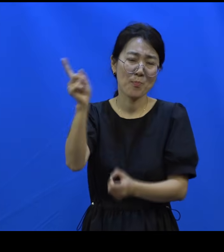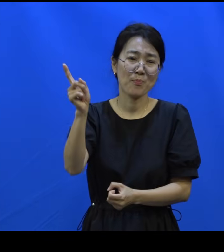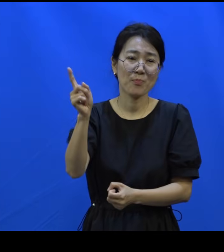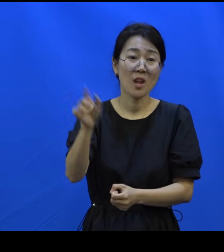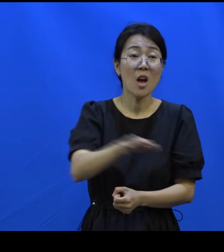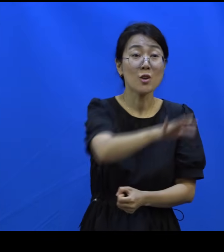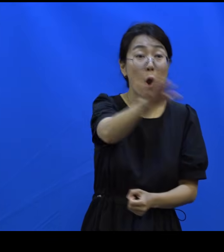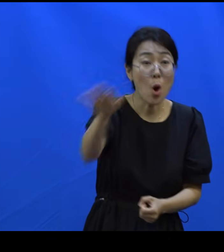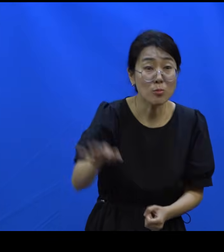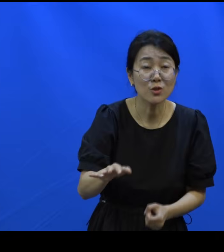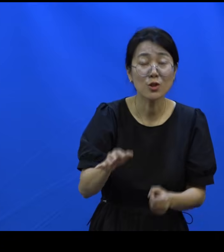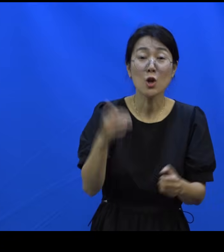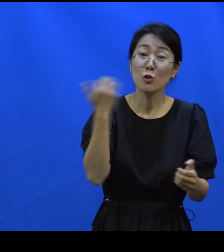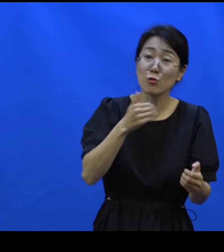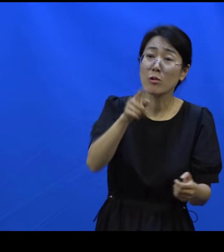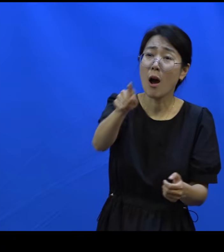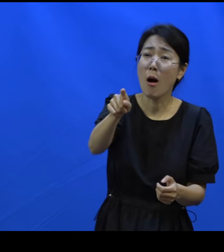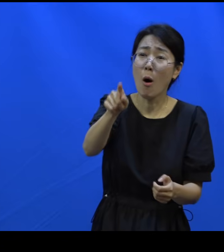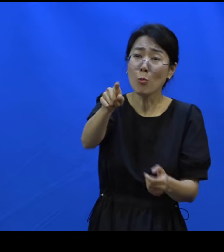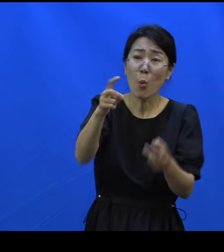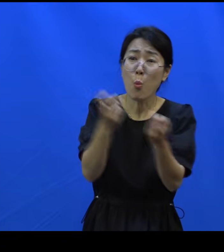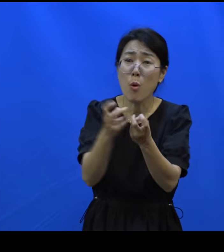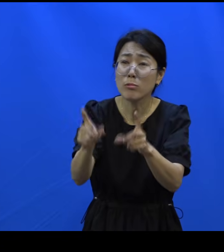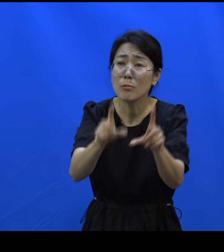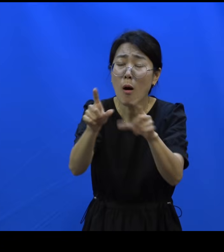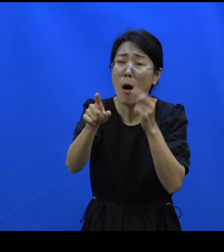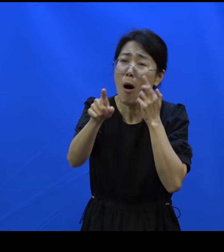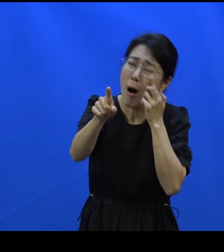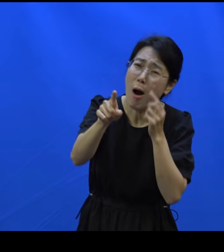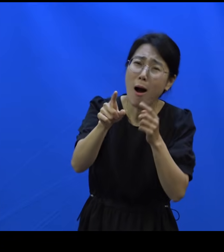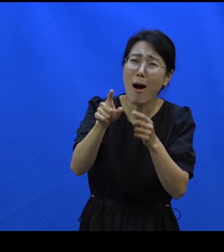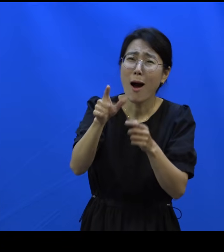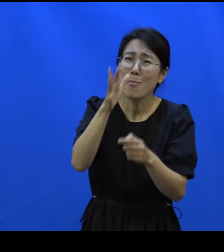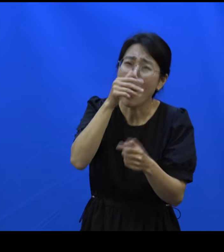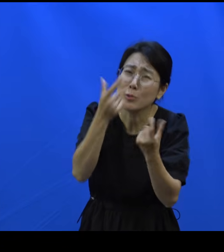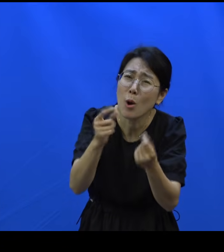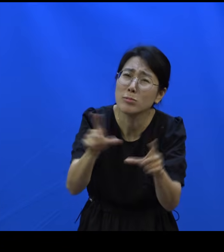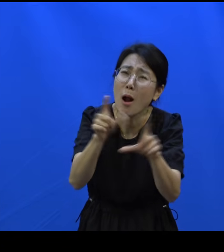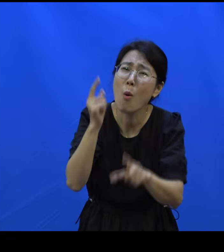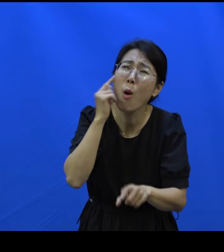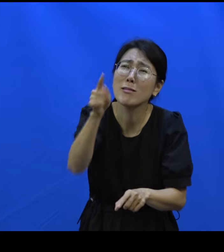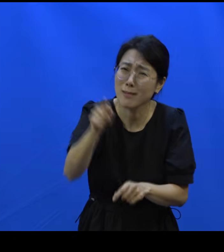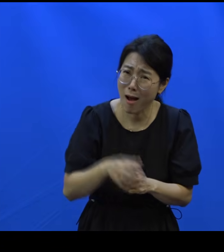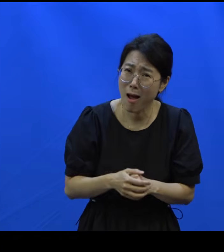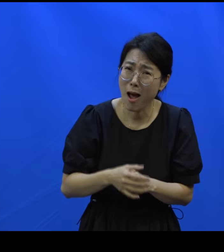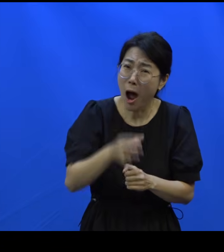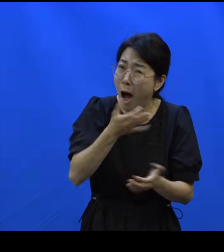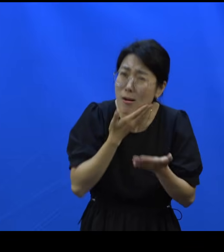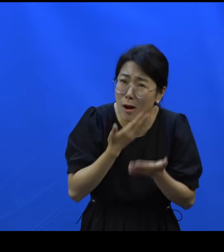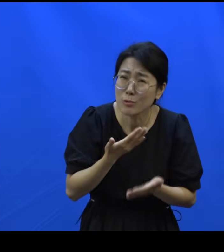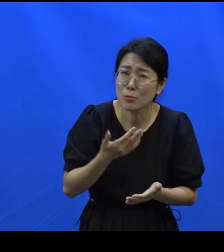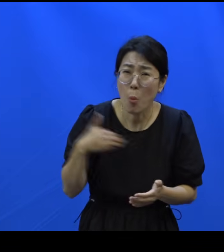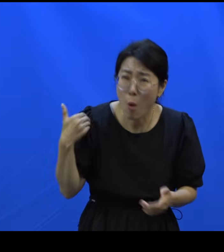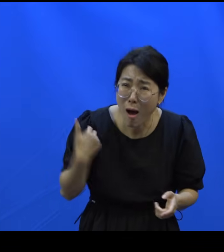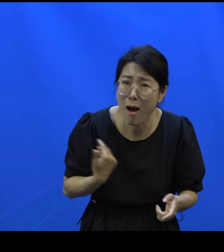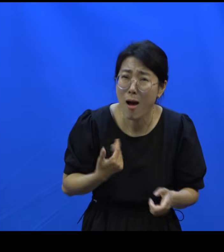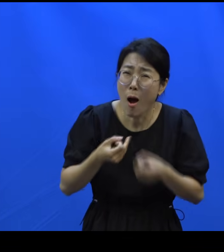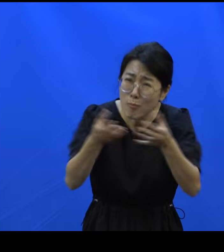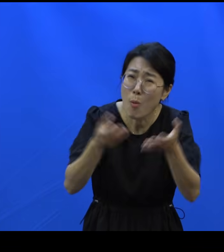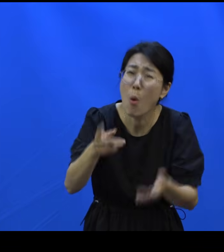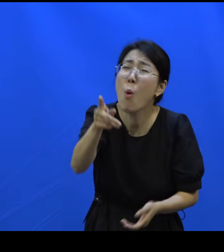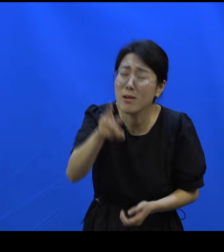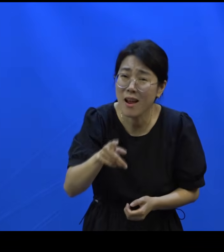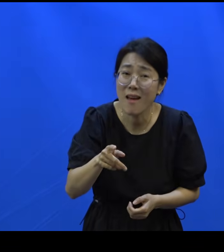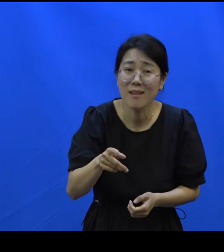고백할 수 있어야 됩니다. 똑똑하게 사는 게 아니라 그리스도처럼 살아야 합니다. 당신 바보야. 예수의 삶이 바보 같았다면 나는